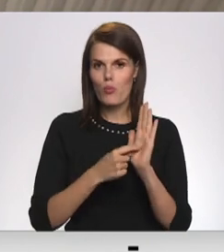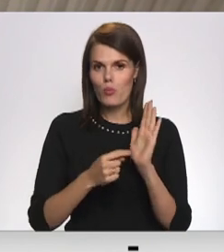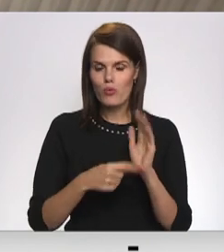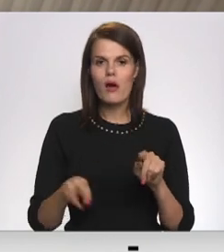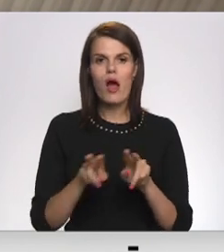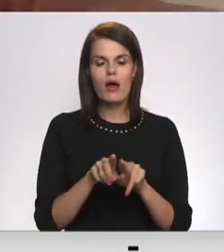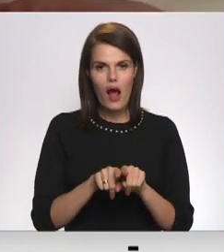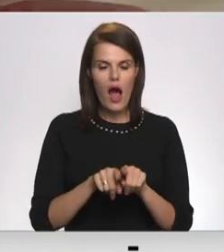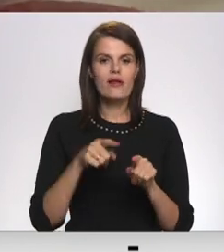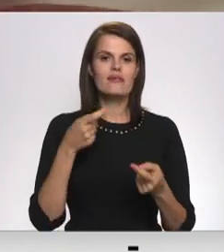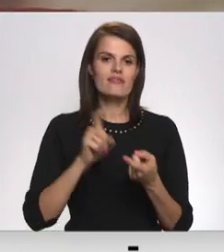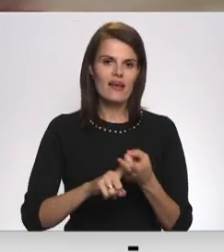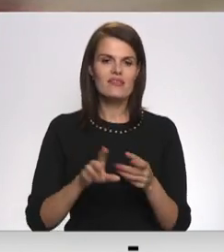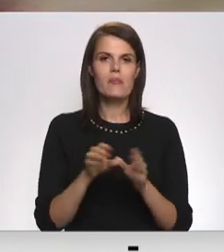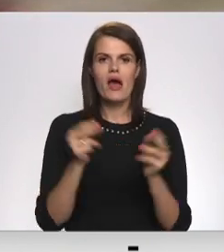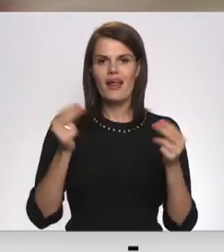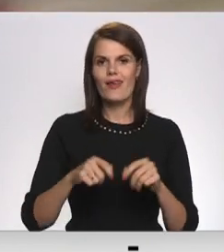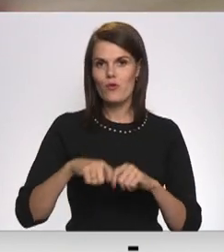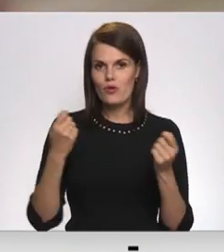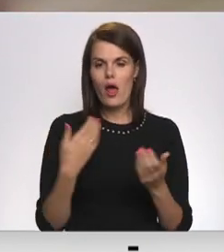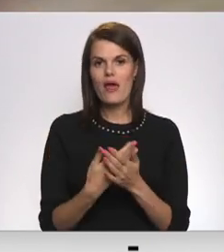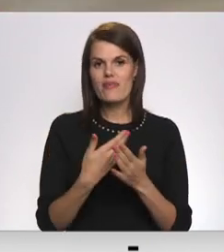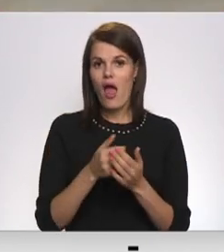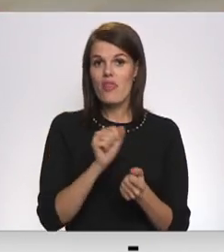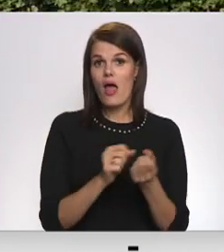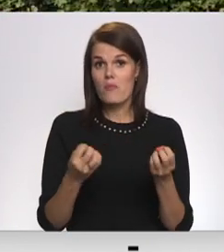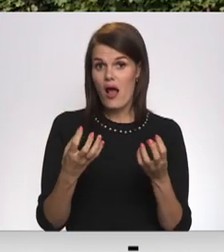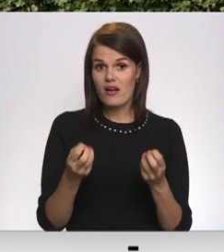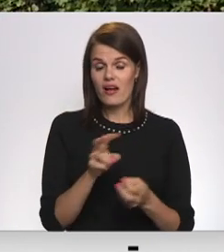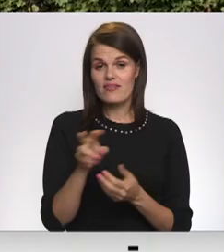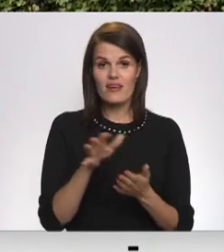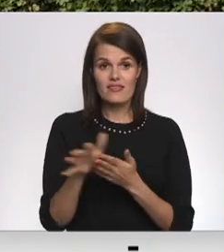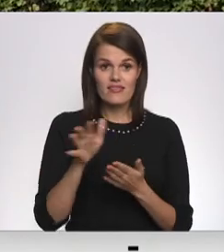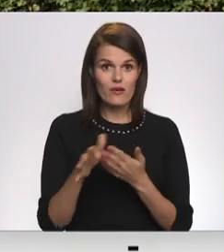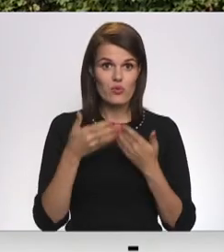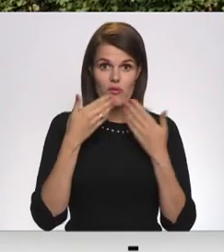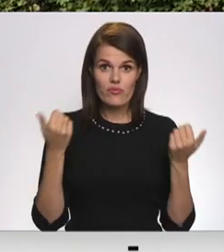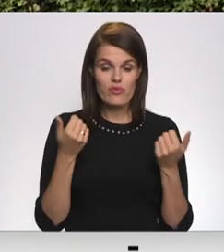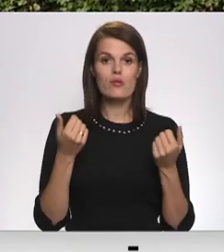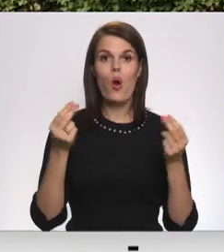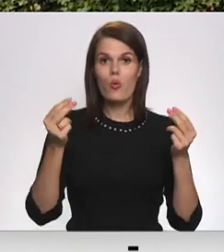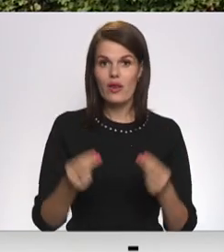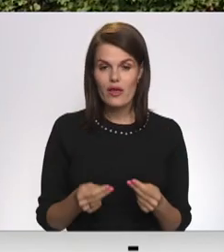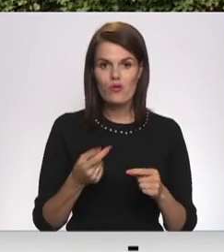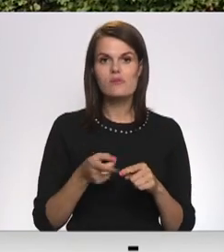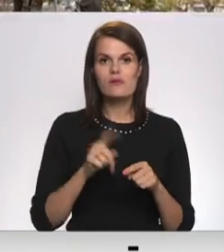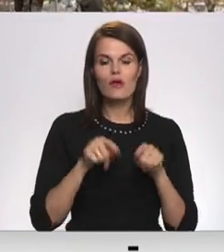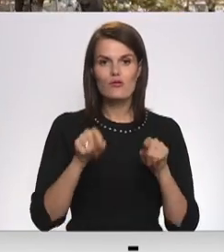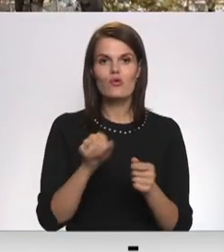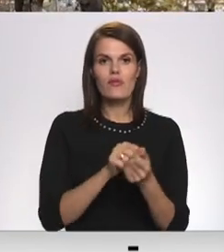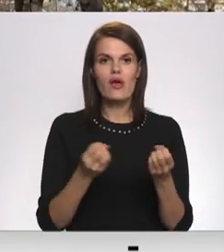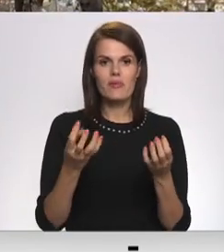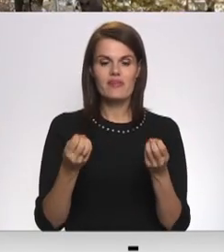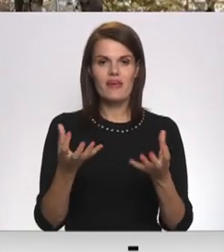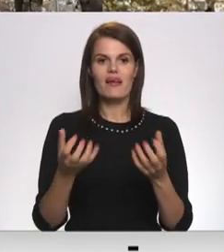tostarp atrunā arī līguma laušanu. Ja dabasgāzes lietotājiem nav vairs spēkā esošs dabasgāzes tirdzniecības līgums, tad šo dabasgāzi